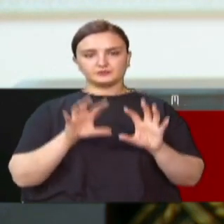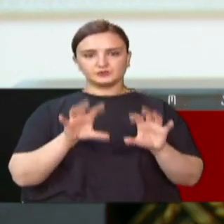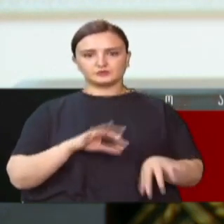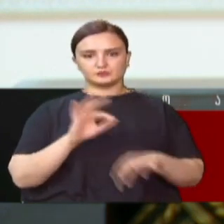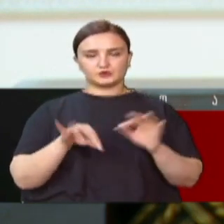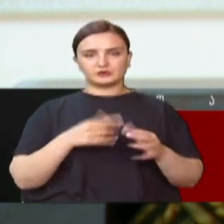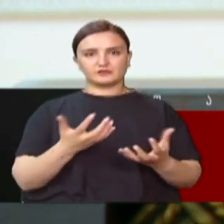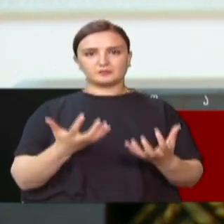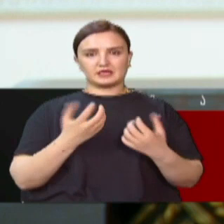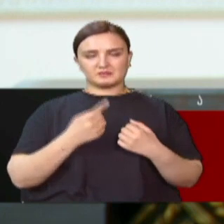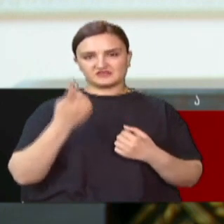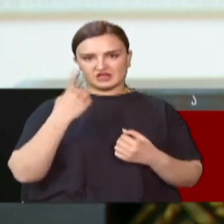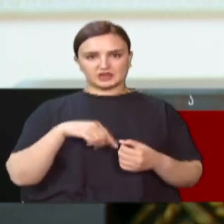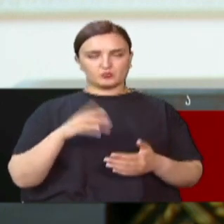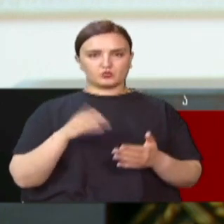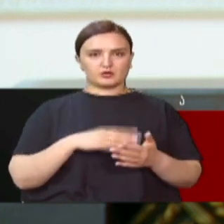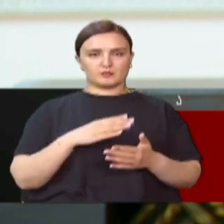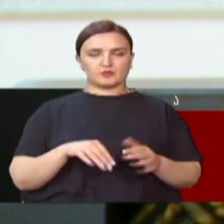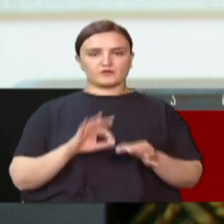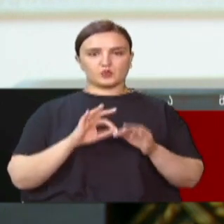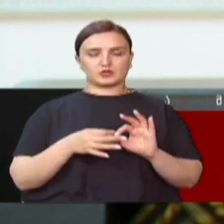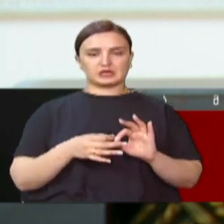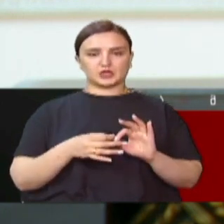კანონპროექტის მიღების ვალდებულებას კონკრეტული